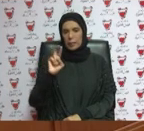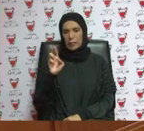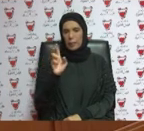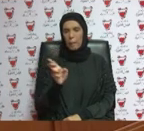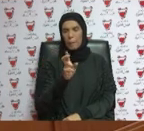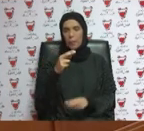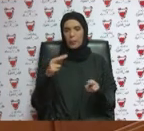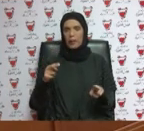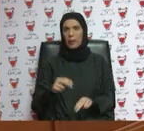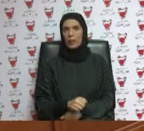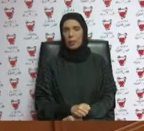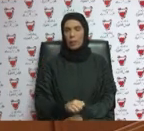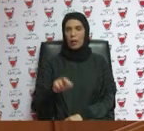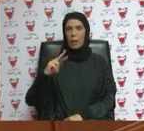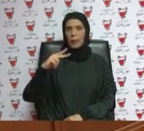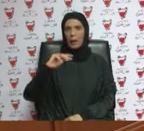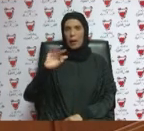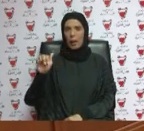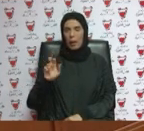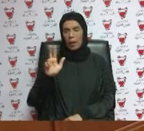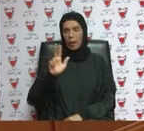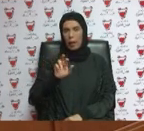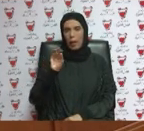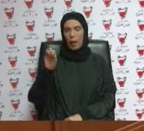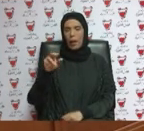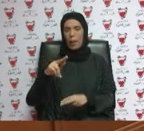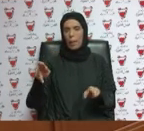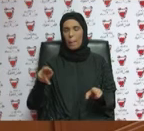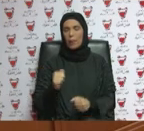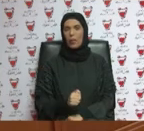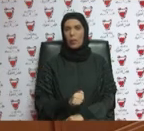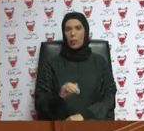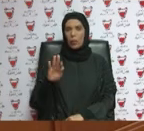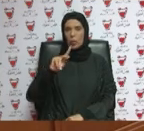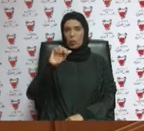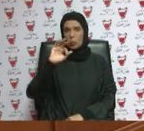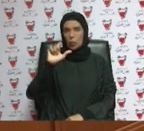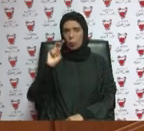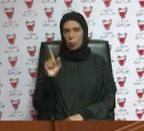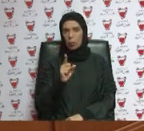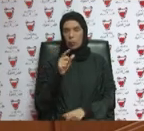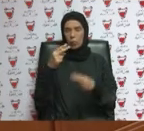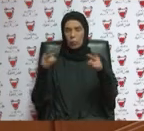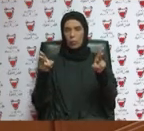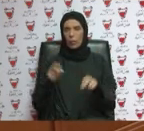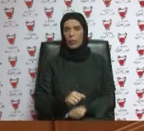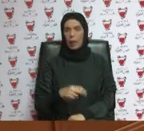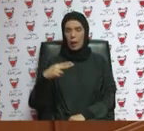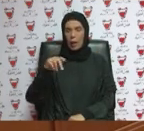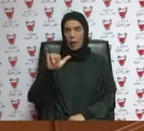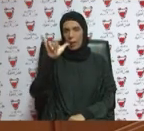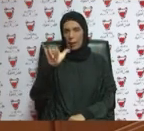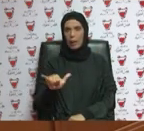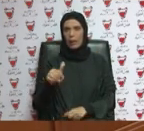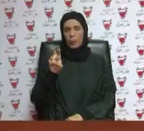عبد الله خلف راشد الدوسري، عبد الوهاب عبد الحسن منصور المنصور، علي عبد الله